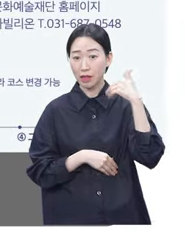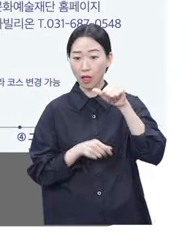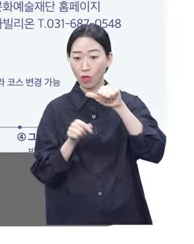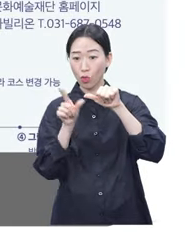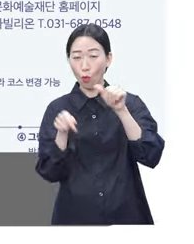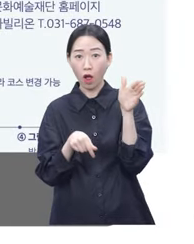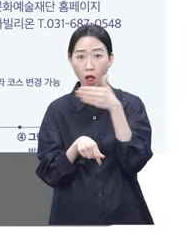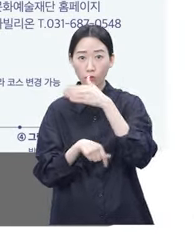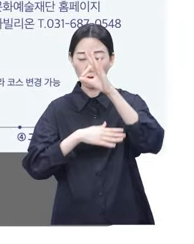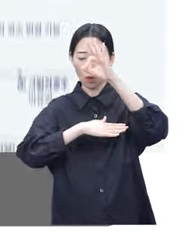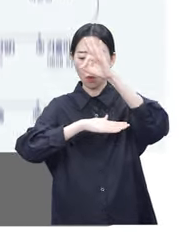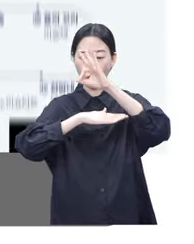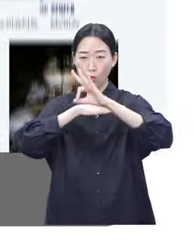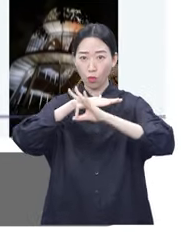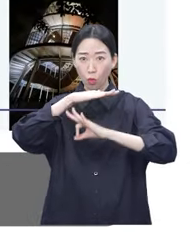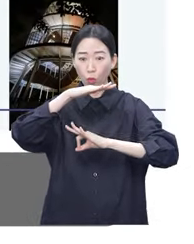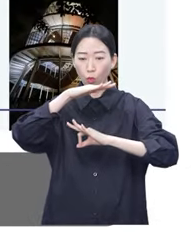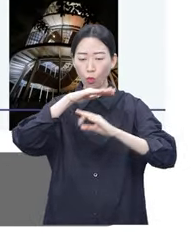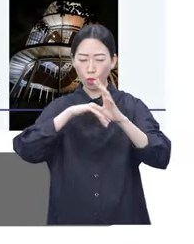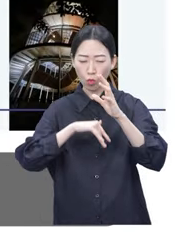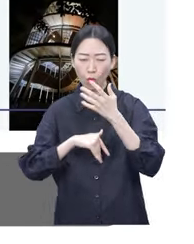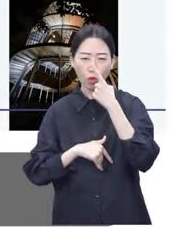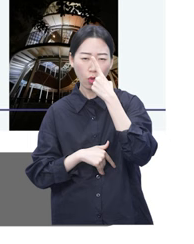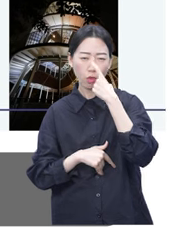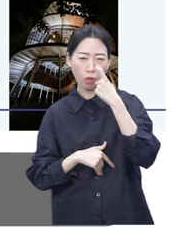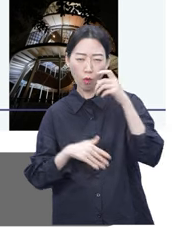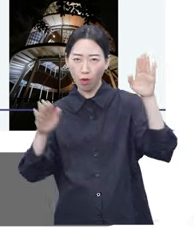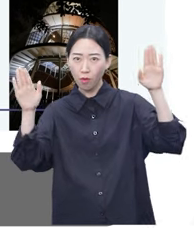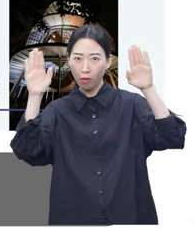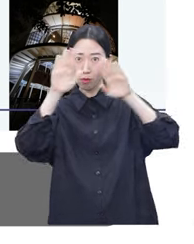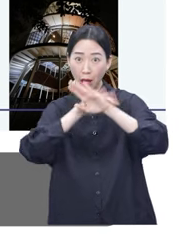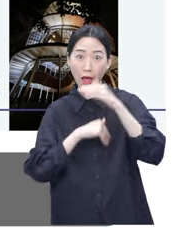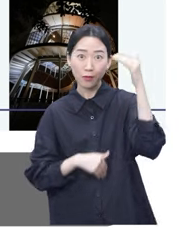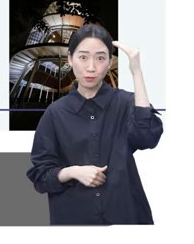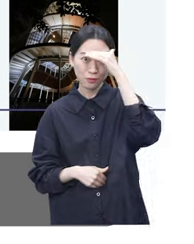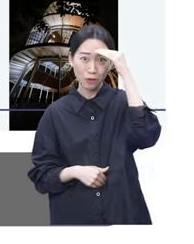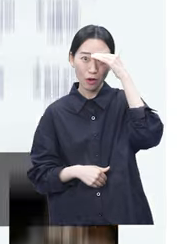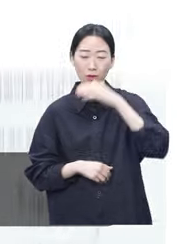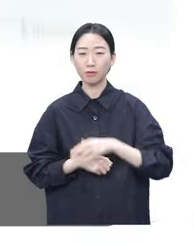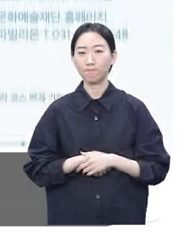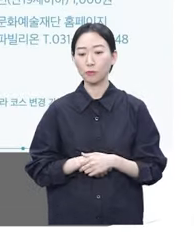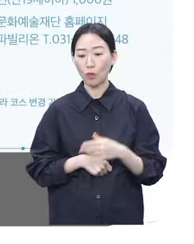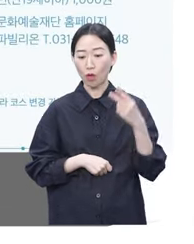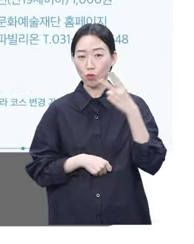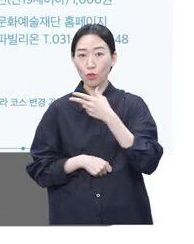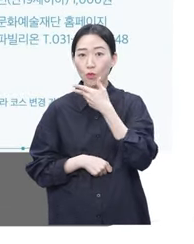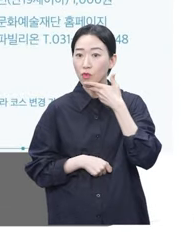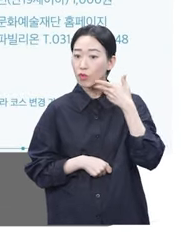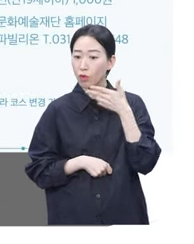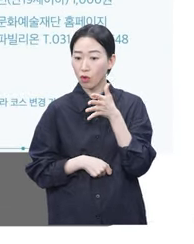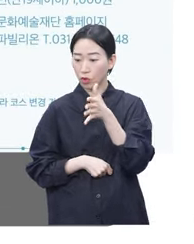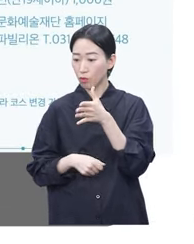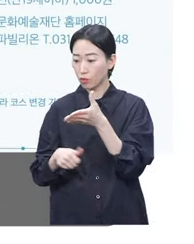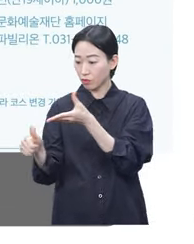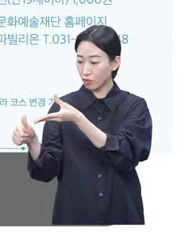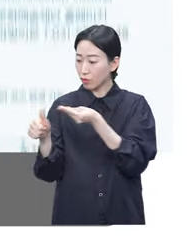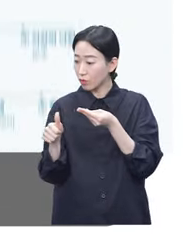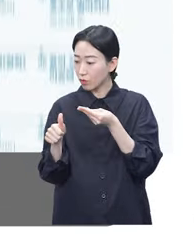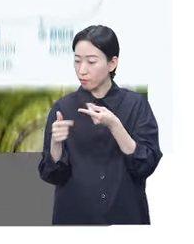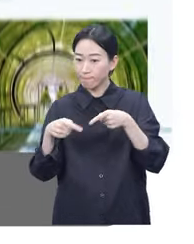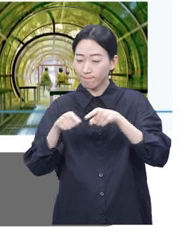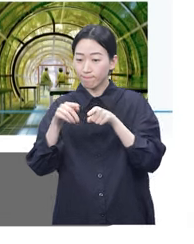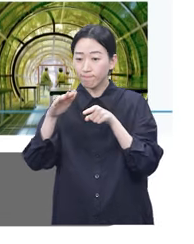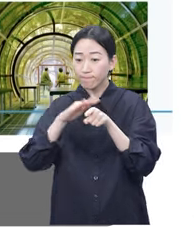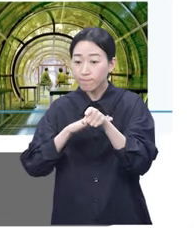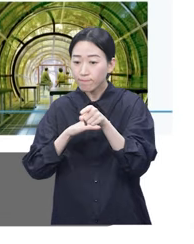지난달부터는 일몰호 조명 아래에서 분위기 있게 감상하는 APAP 나이트 투어, 영어 전문 도슨트 해설과